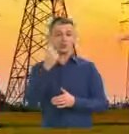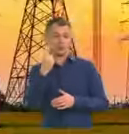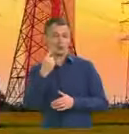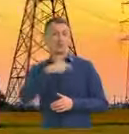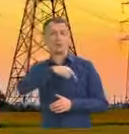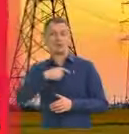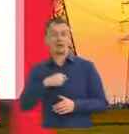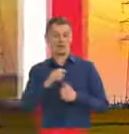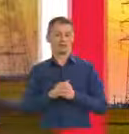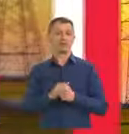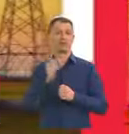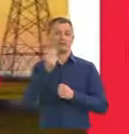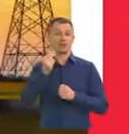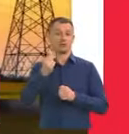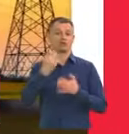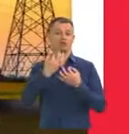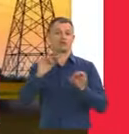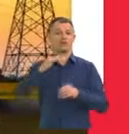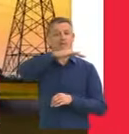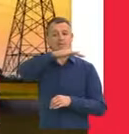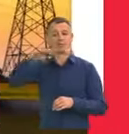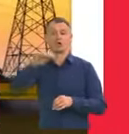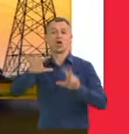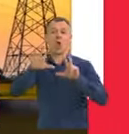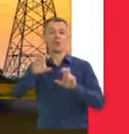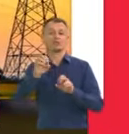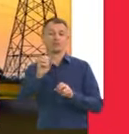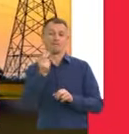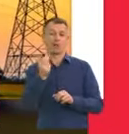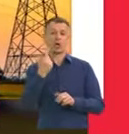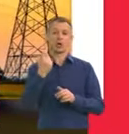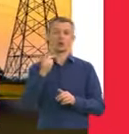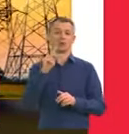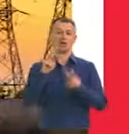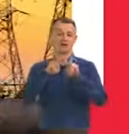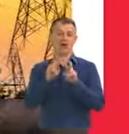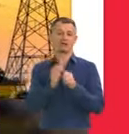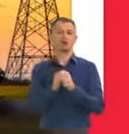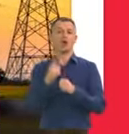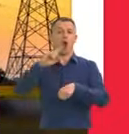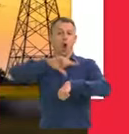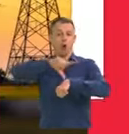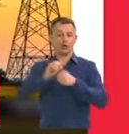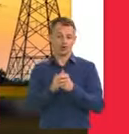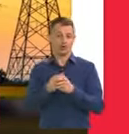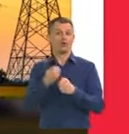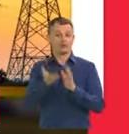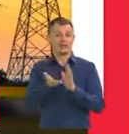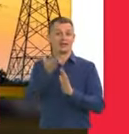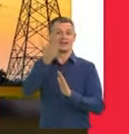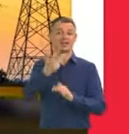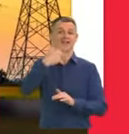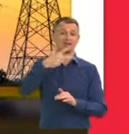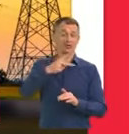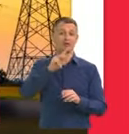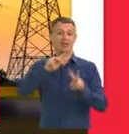ordonanței, prețul va fi plafonat pentru energie la 80 de bani pe kilowatt-oră pentru consumatorii casnici. Va crește limita consumului de la